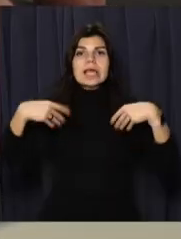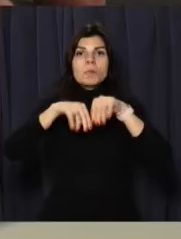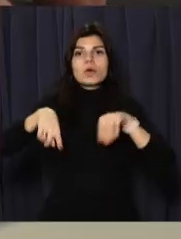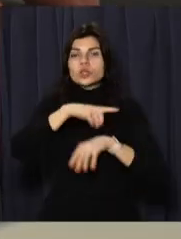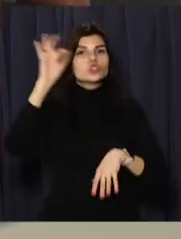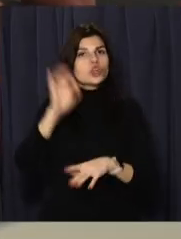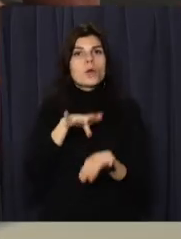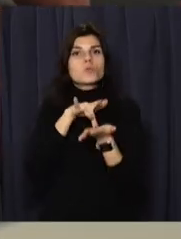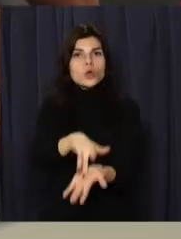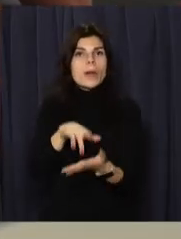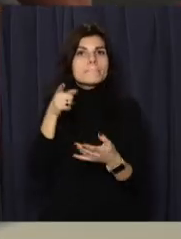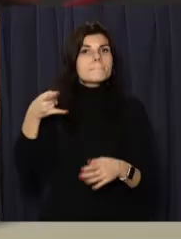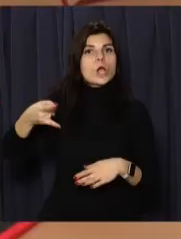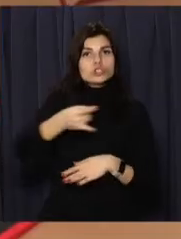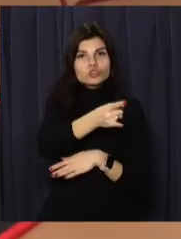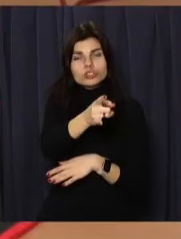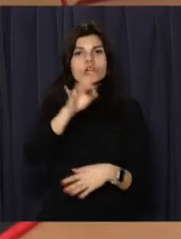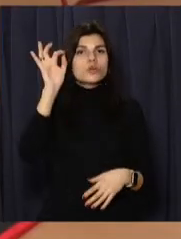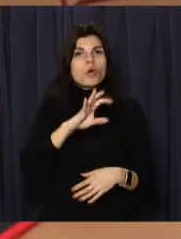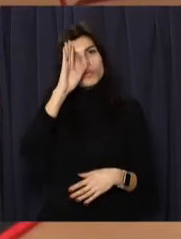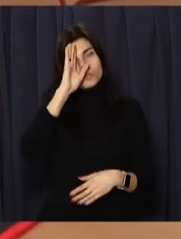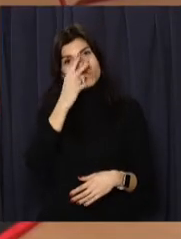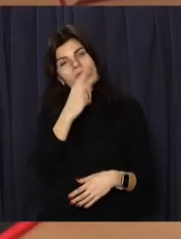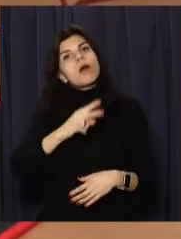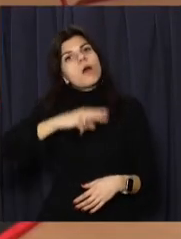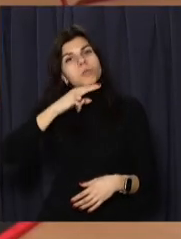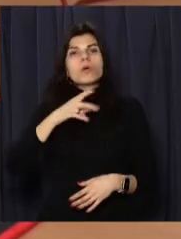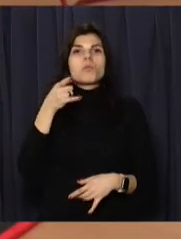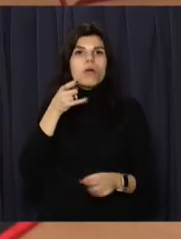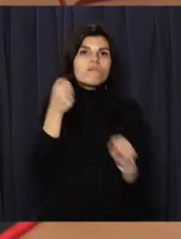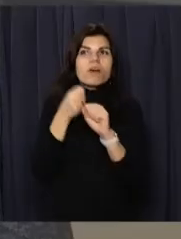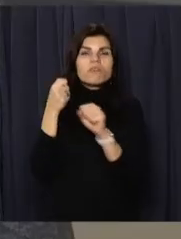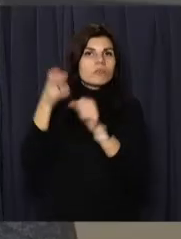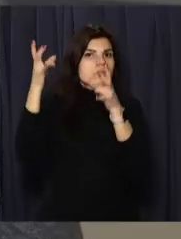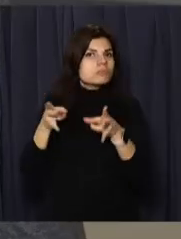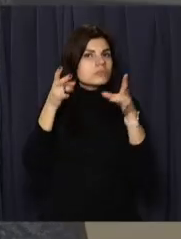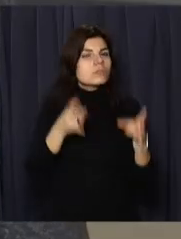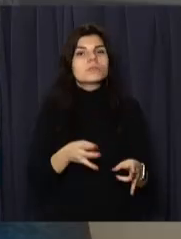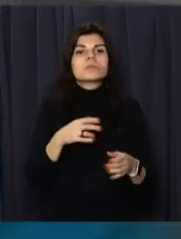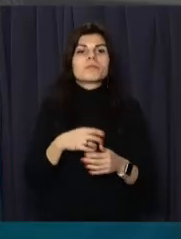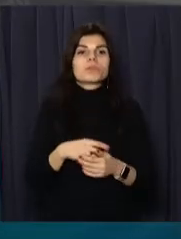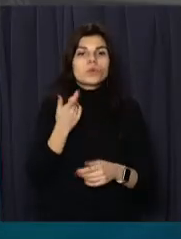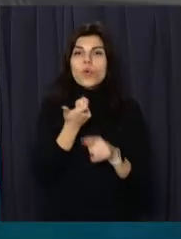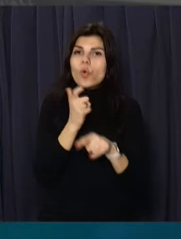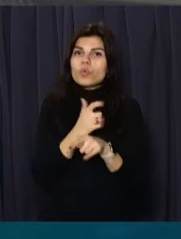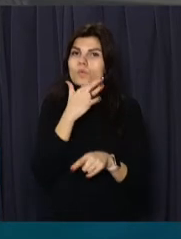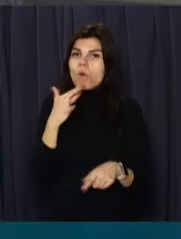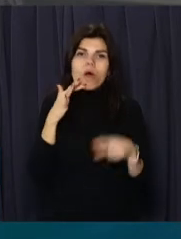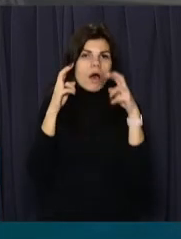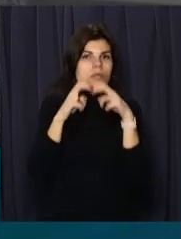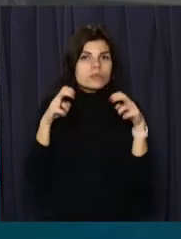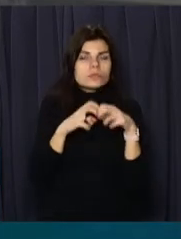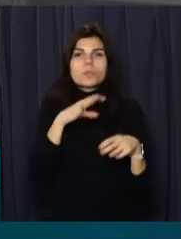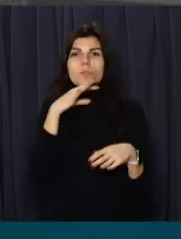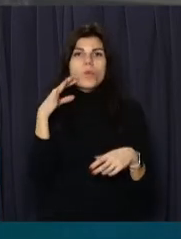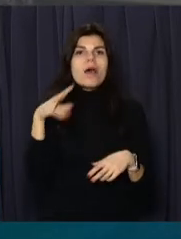часто подорожує машиною, а тому нерідко хлопець ставав свідком дорожньо-транспортних пригод. Дуже багато проаналізував, багато